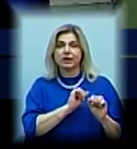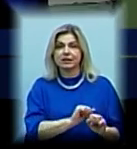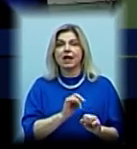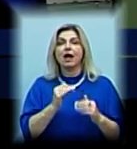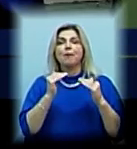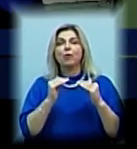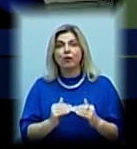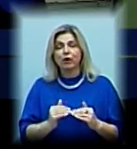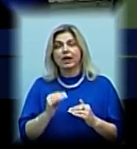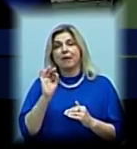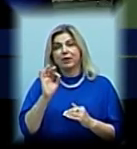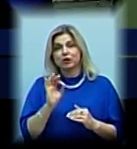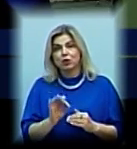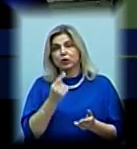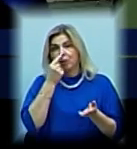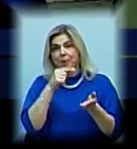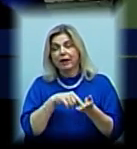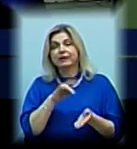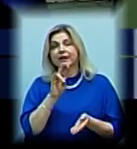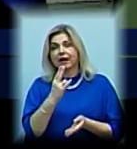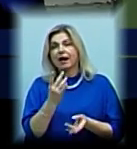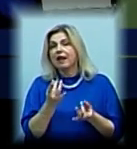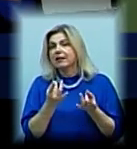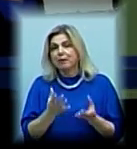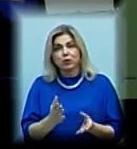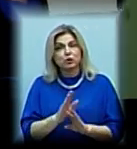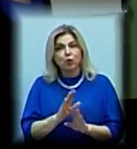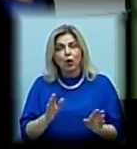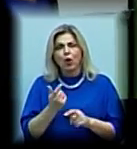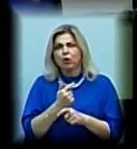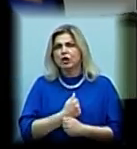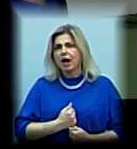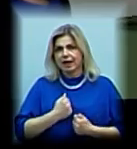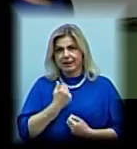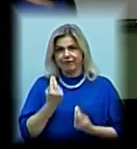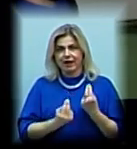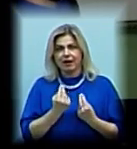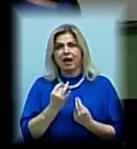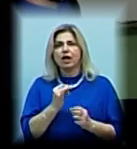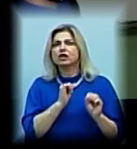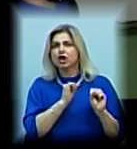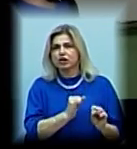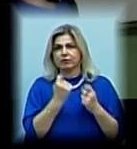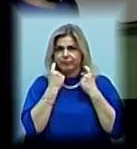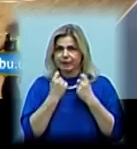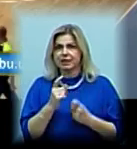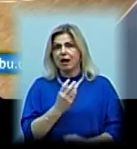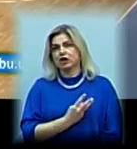відсоток влучання у Миколаєва до, можна сказати, непристойного. Дуже агресивно грали, здорово захищались за